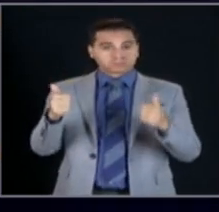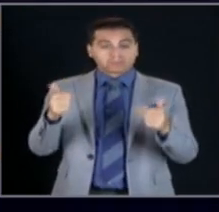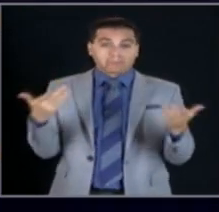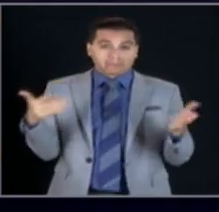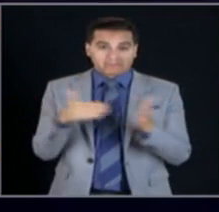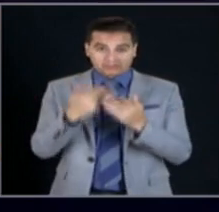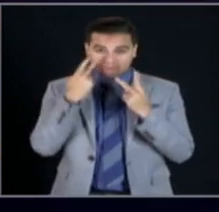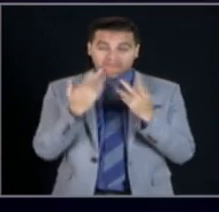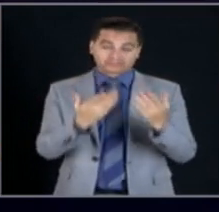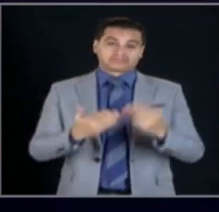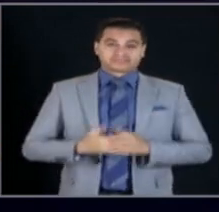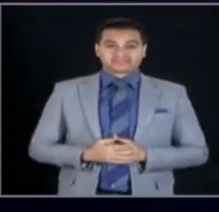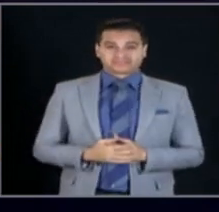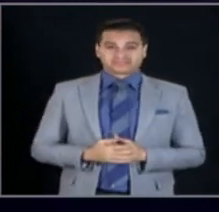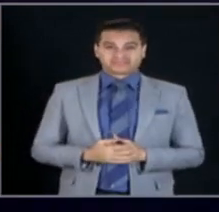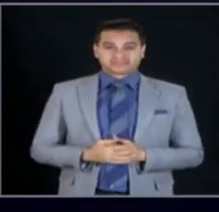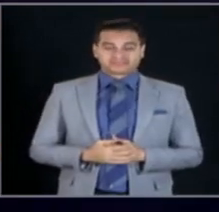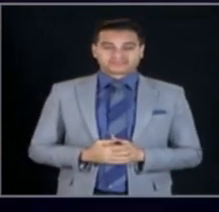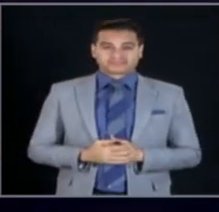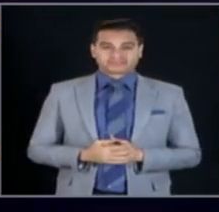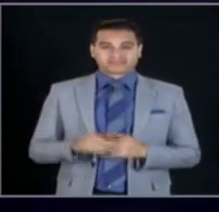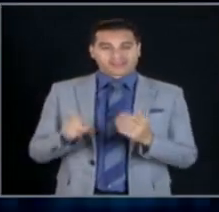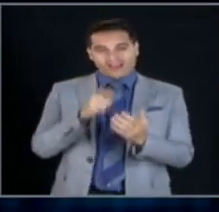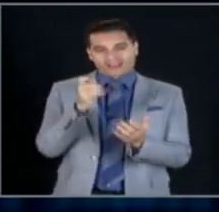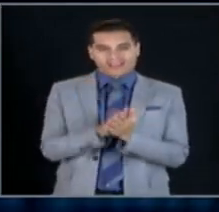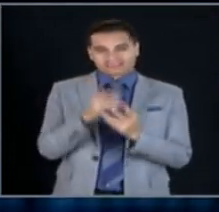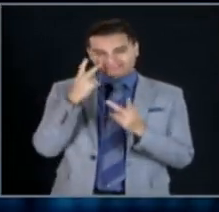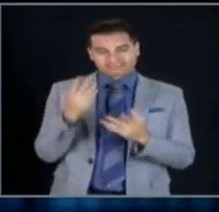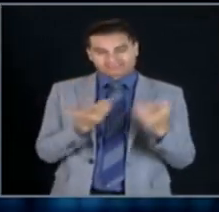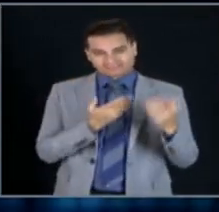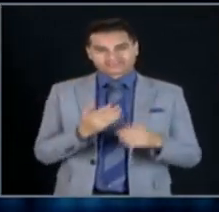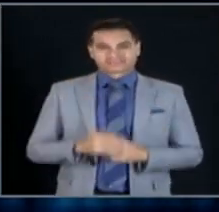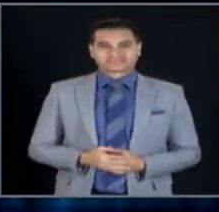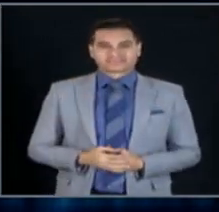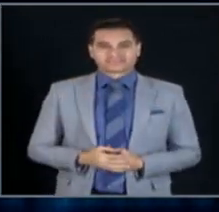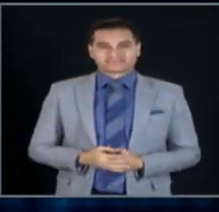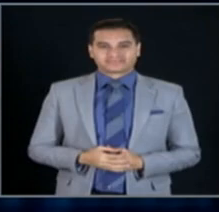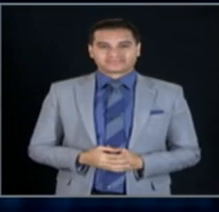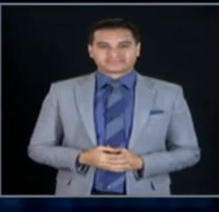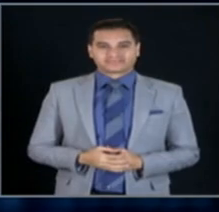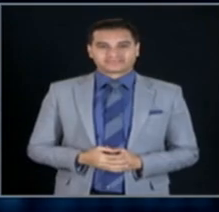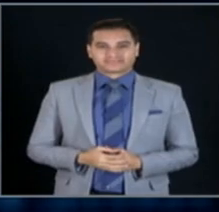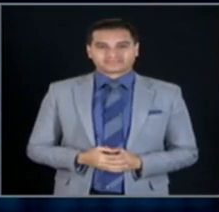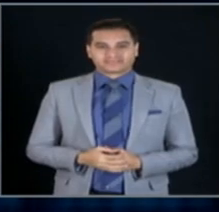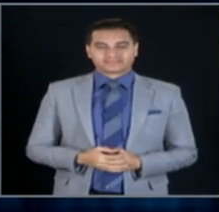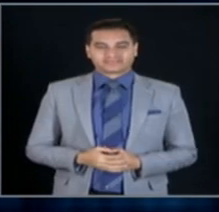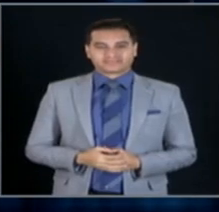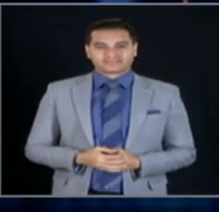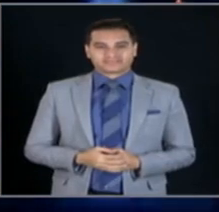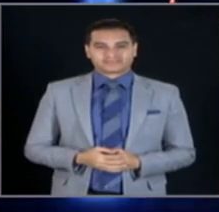الثلاث نقط بتوع ماتش النهارده فقره عجله الحظ عجله الحظ